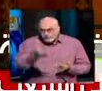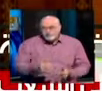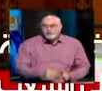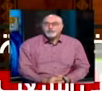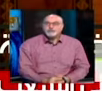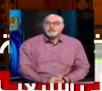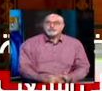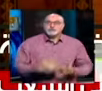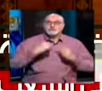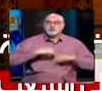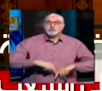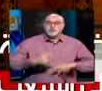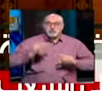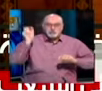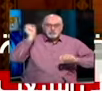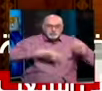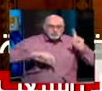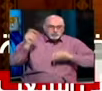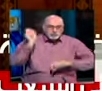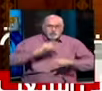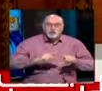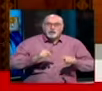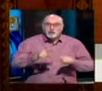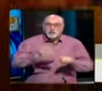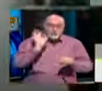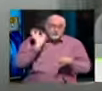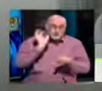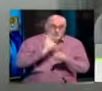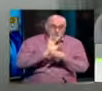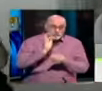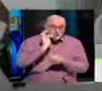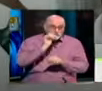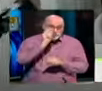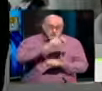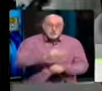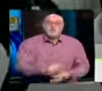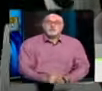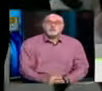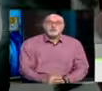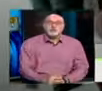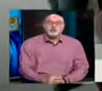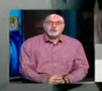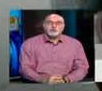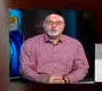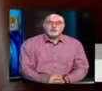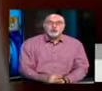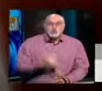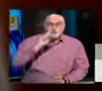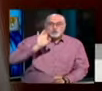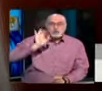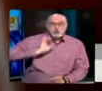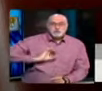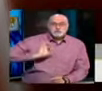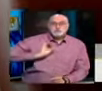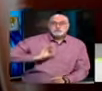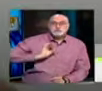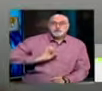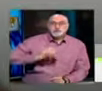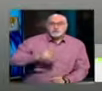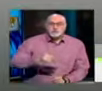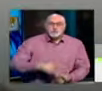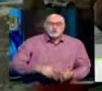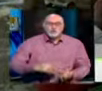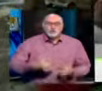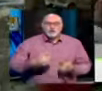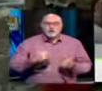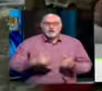لمملكة الأكاذيب والضحك على ذقن الشعب. ففي محاولة مضحكة لتهدئة غضب المغاربة